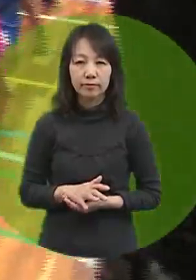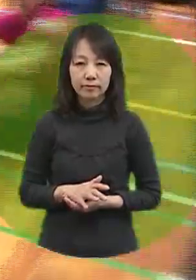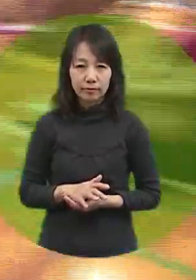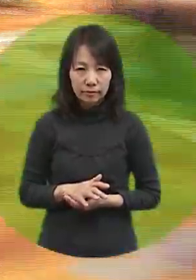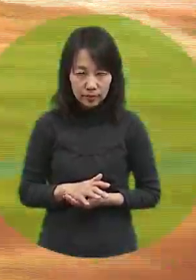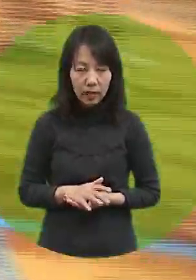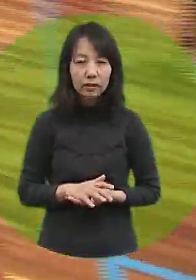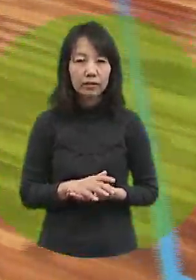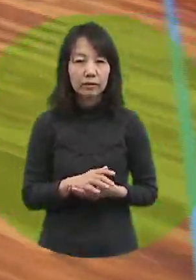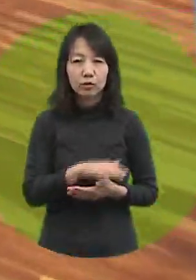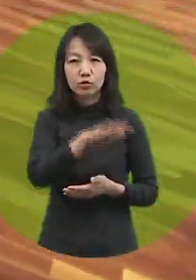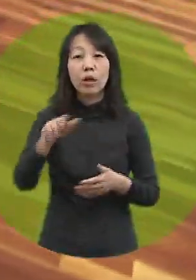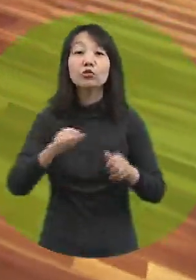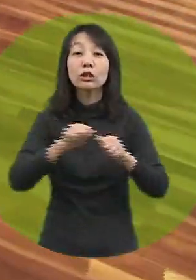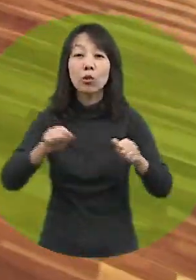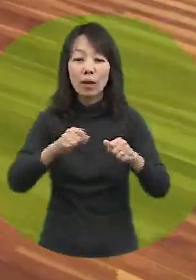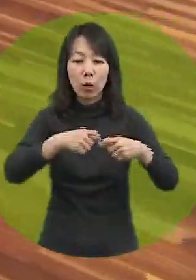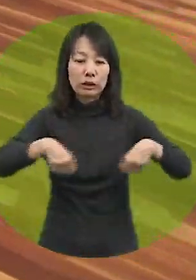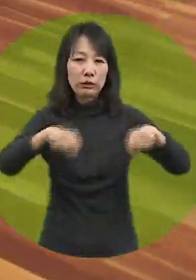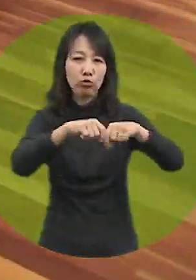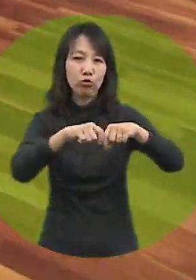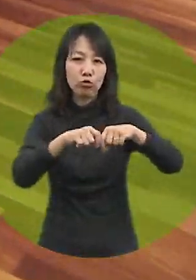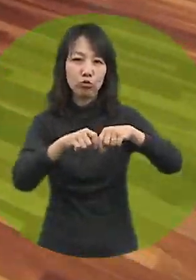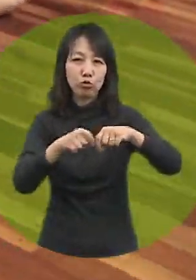ウマンチーロボさん、 ウマンチーロボ